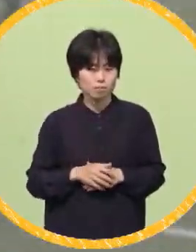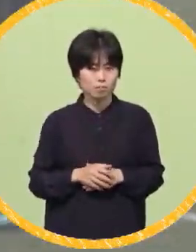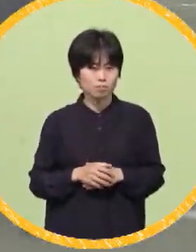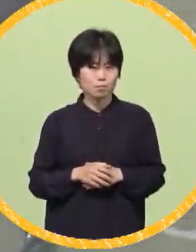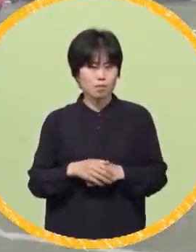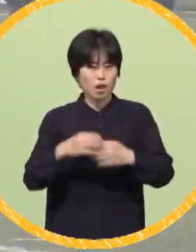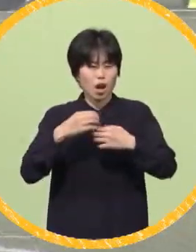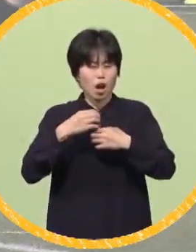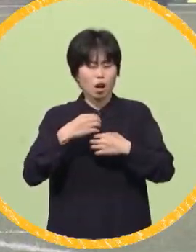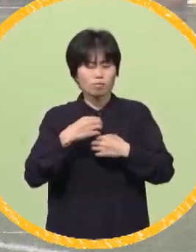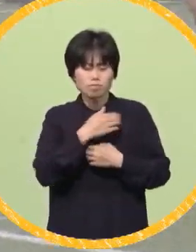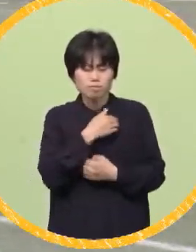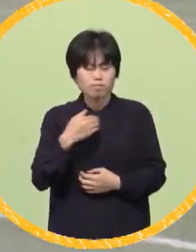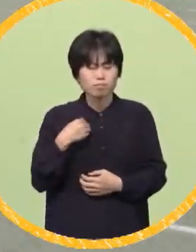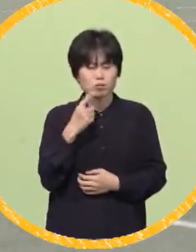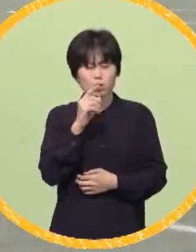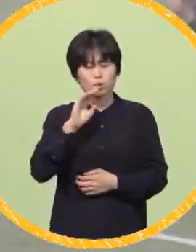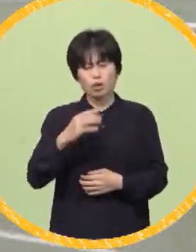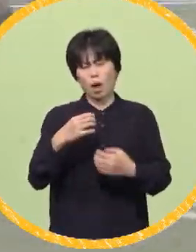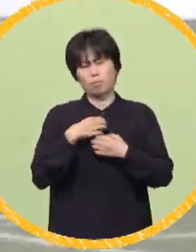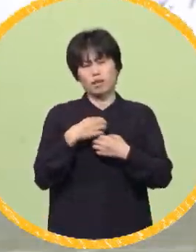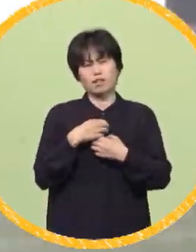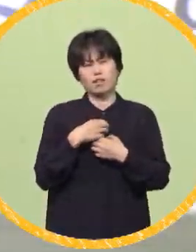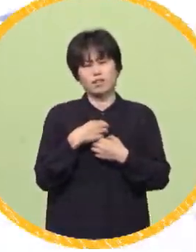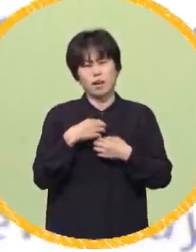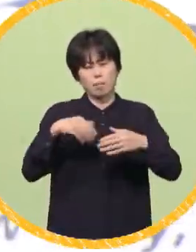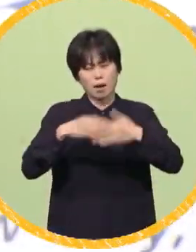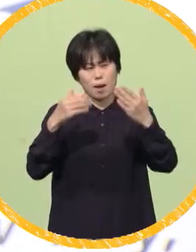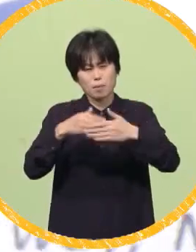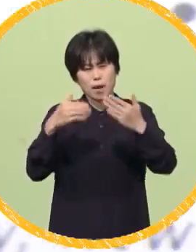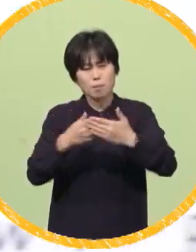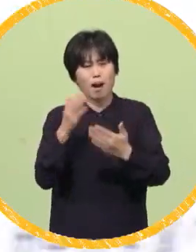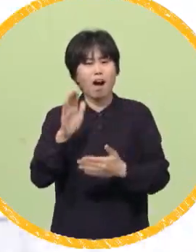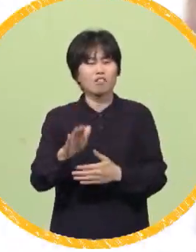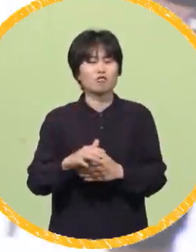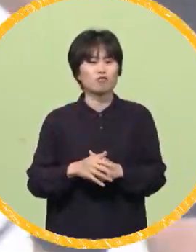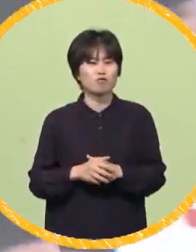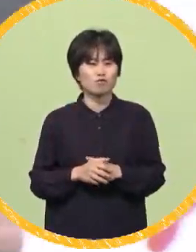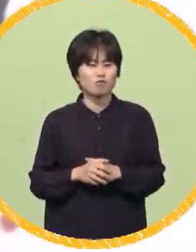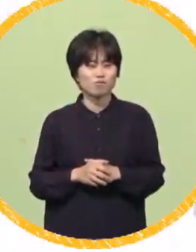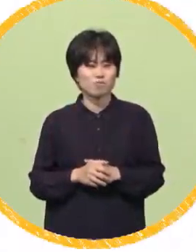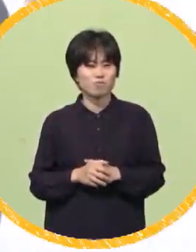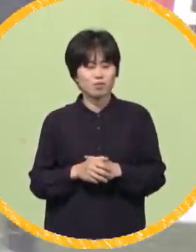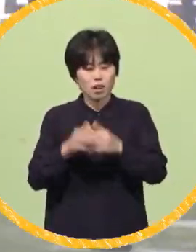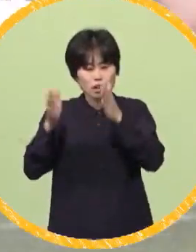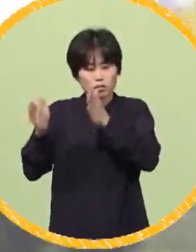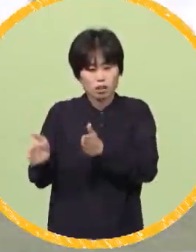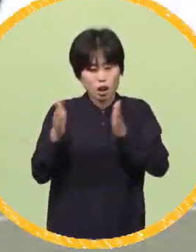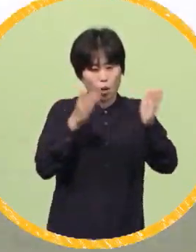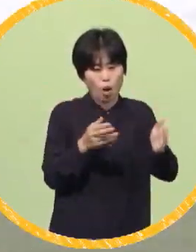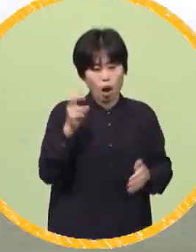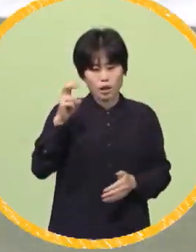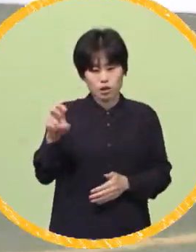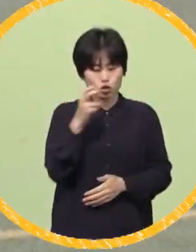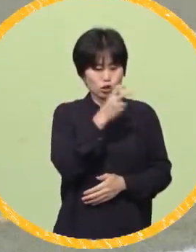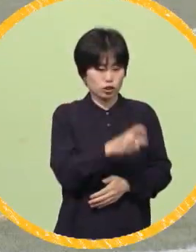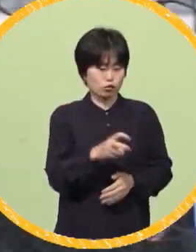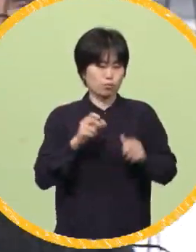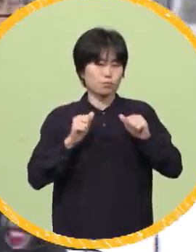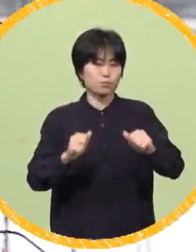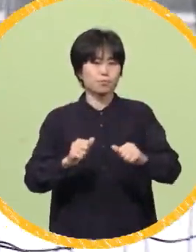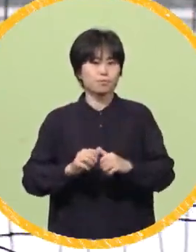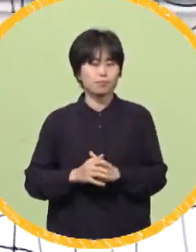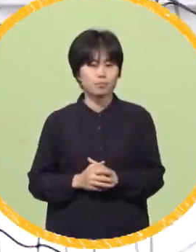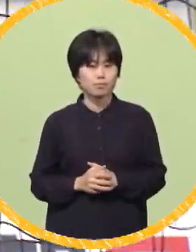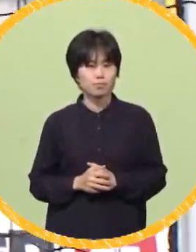危険なんで言うんですけども、めちゃくちゃ危険でした。みんなバンバンぶつかって、いやすごい。これ前半後半の20分ハーフで戦います。す